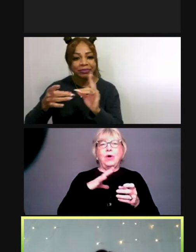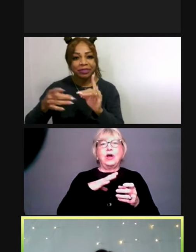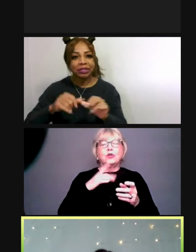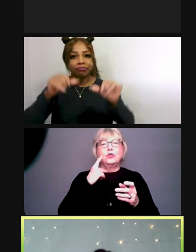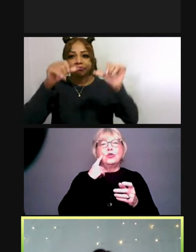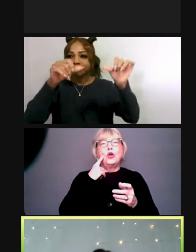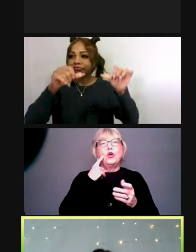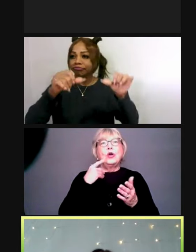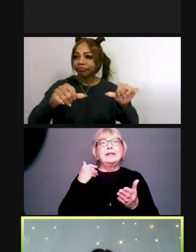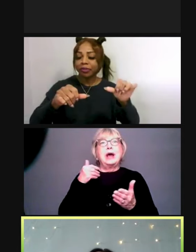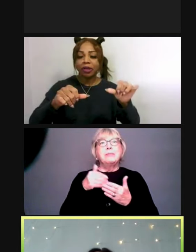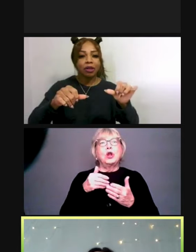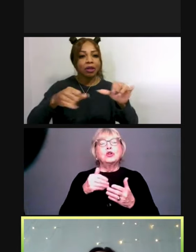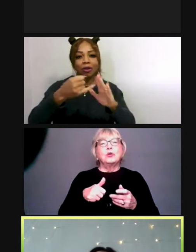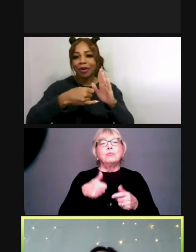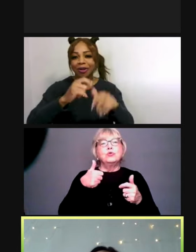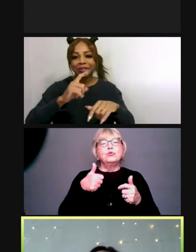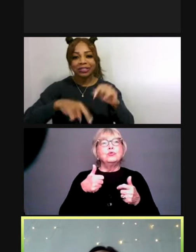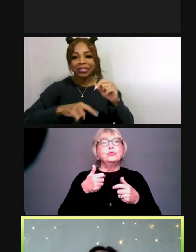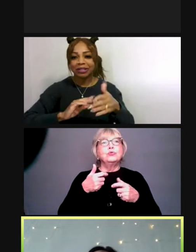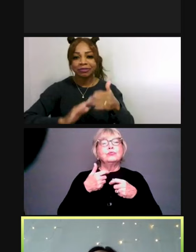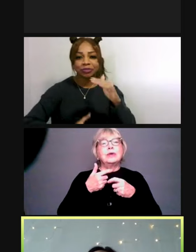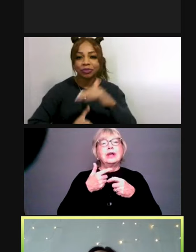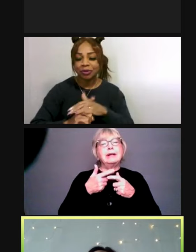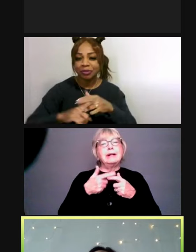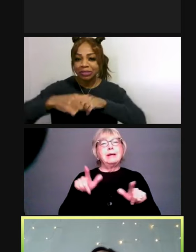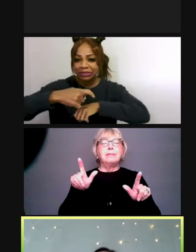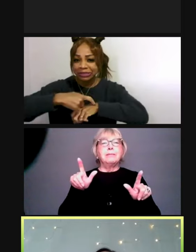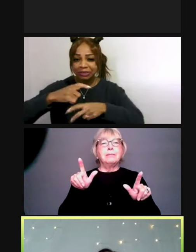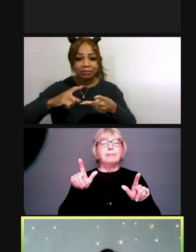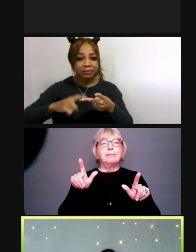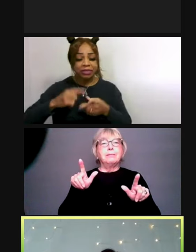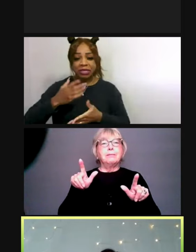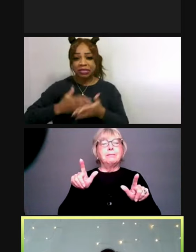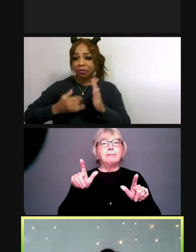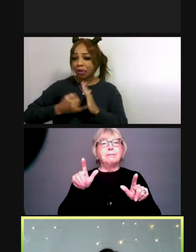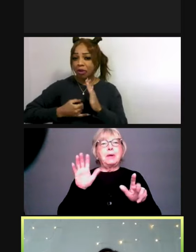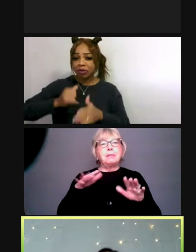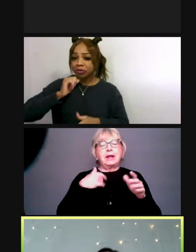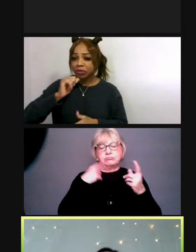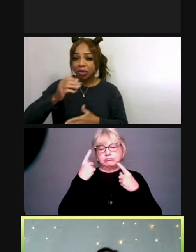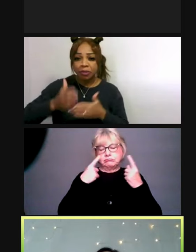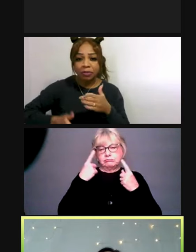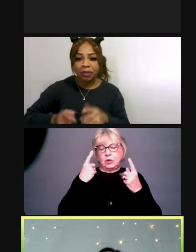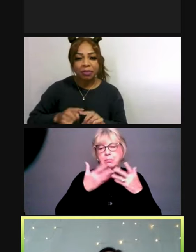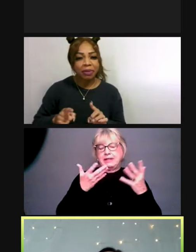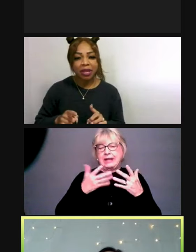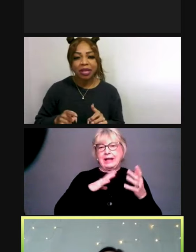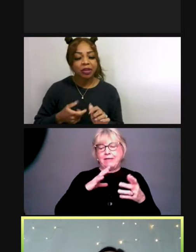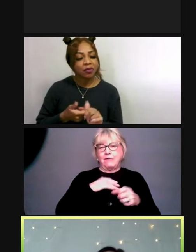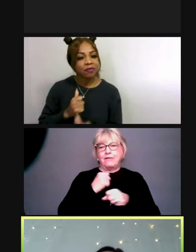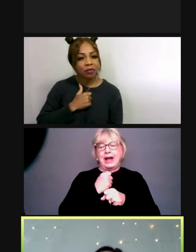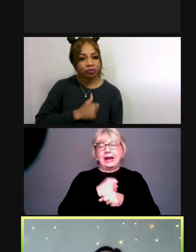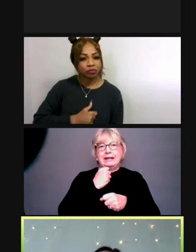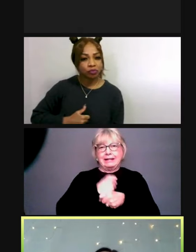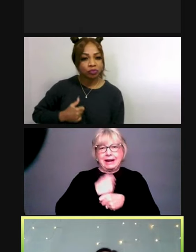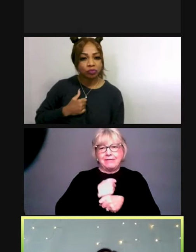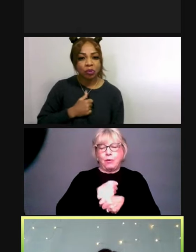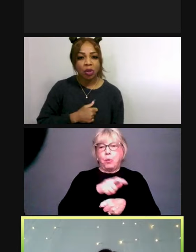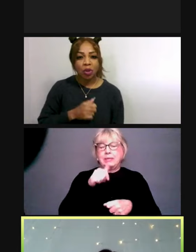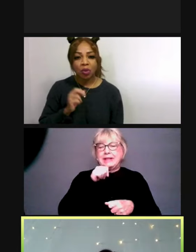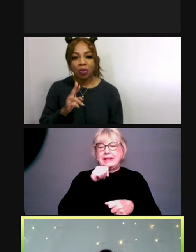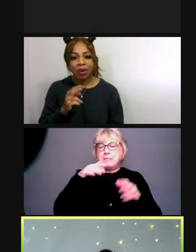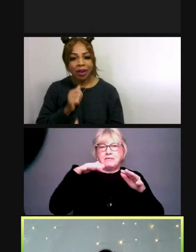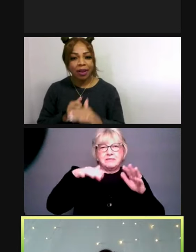décontractée. alors, on s'est dit que peut-être il y aurait des travaux qui n'allaient pas être complétés, mais